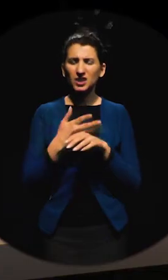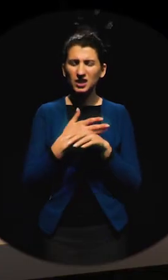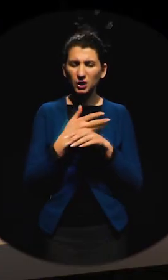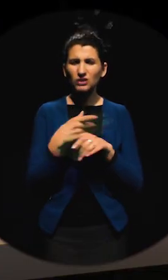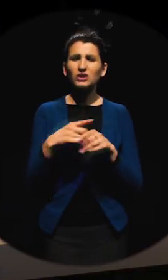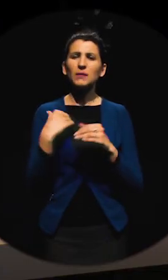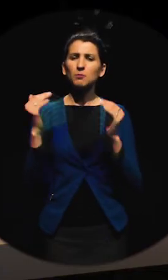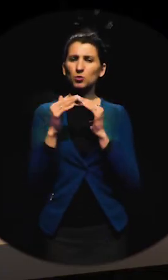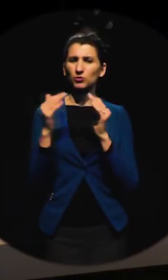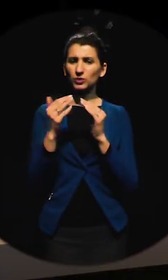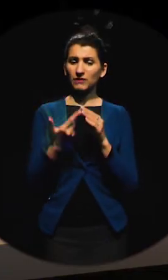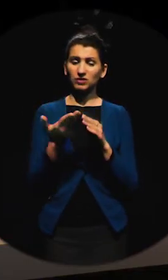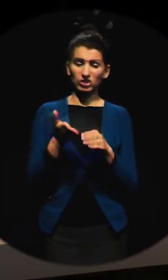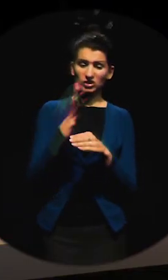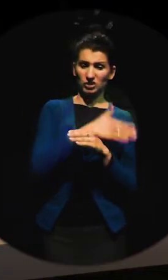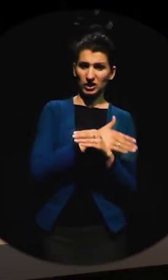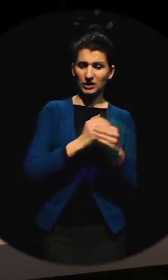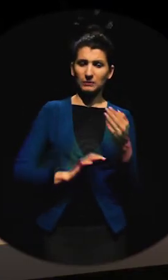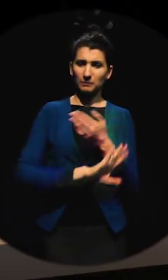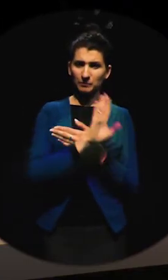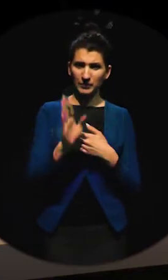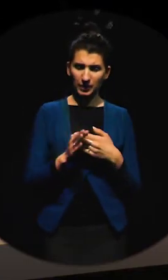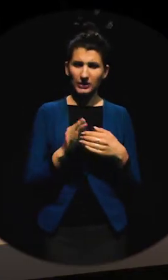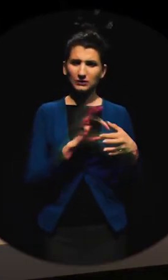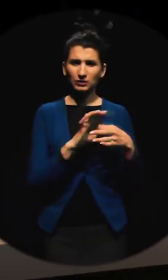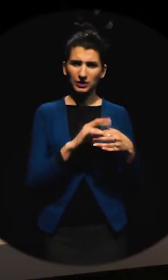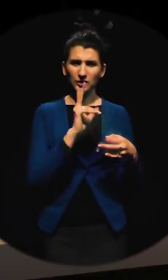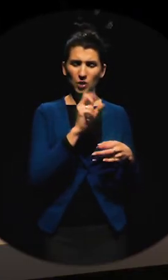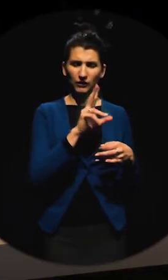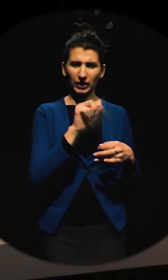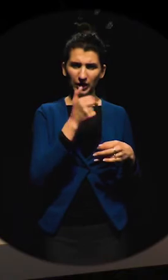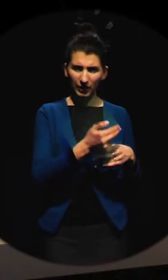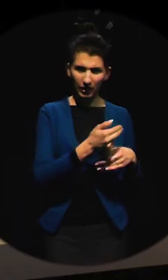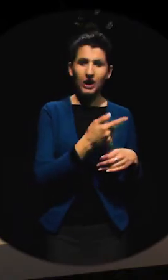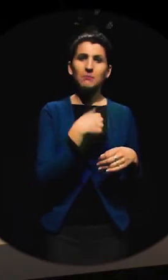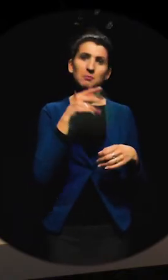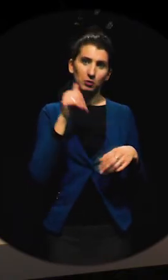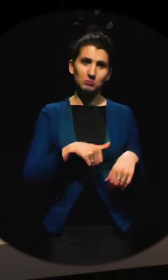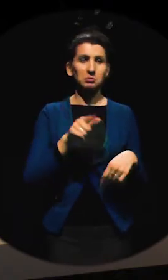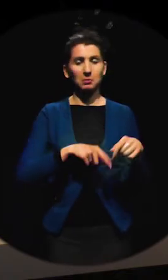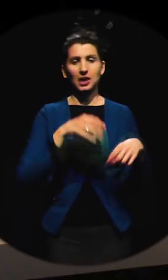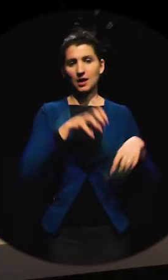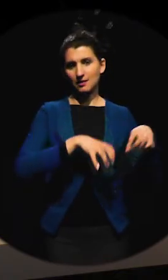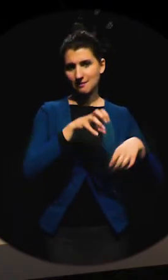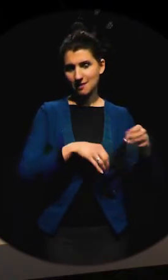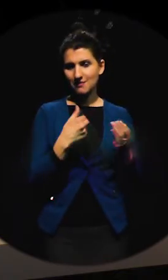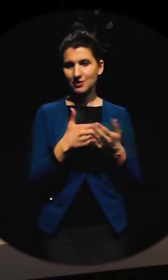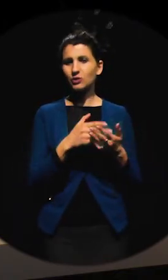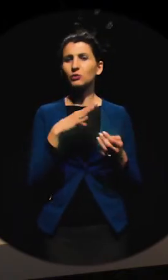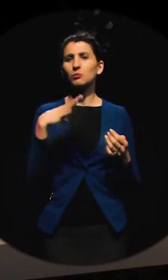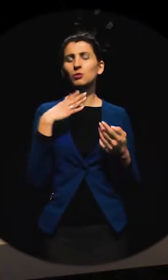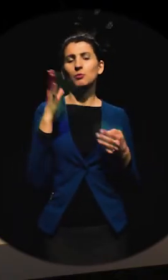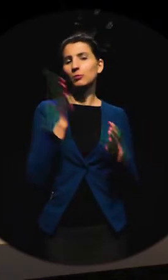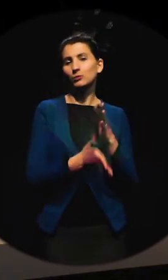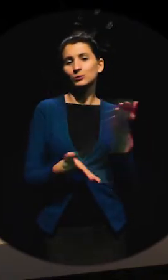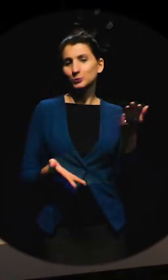nasz poprzedni spektakl teatru związany z Korwinem Mikke, mogliśmy się z tego śmiać, bo to była po